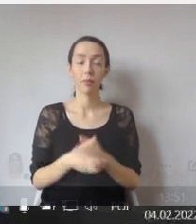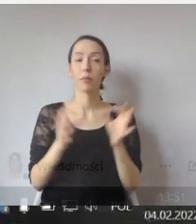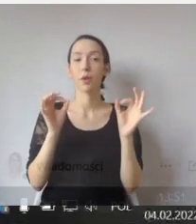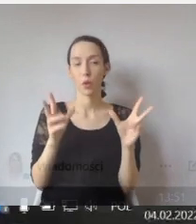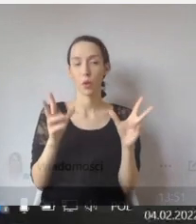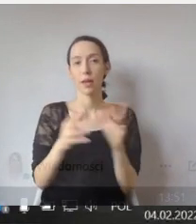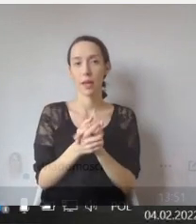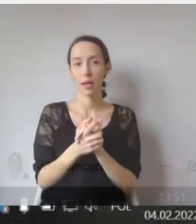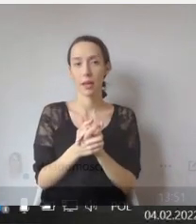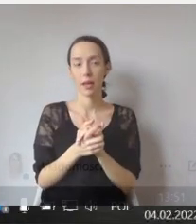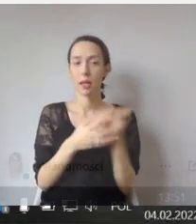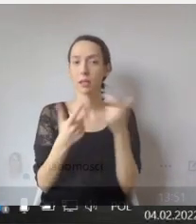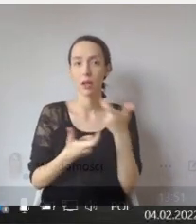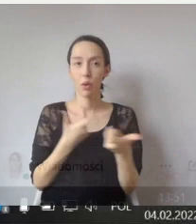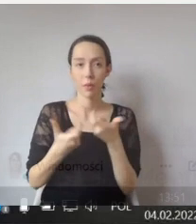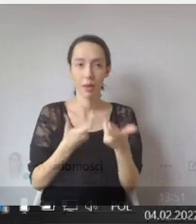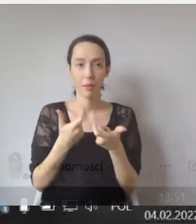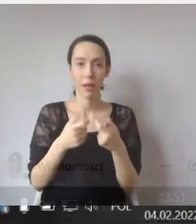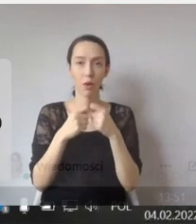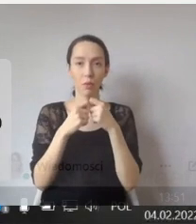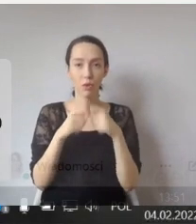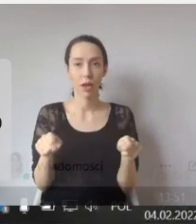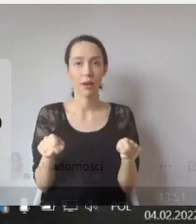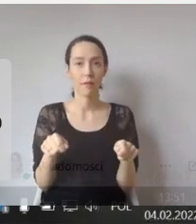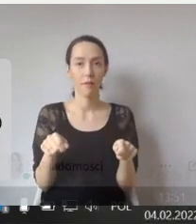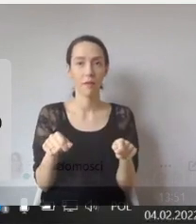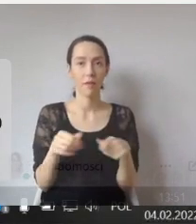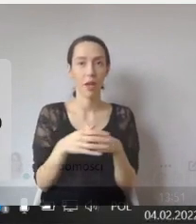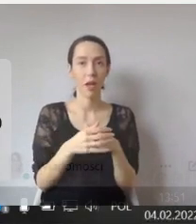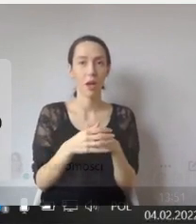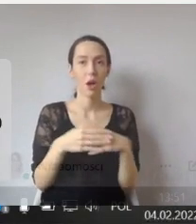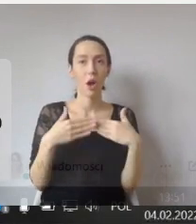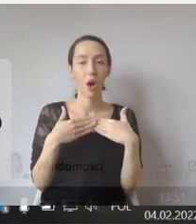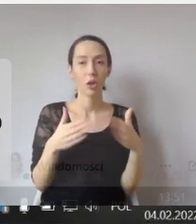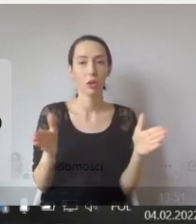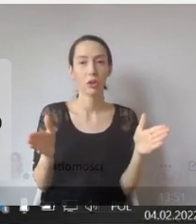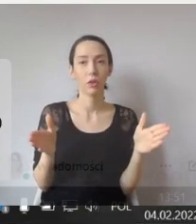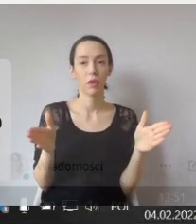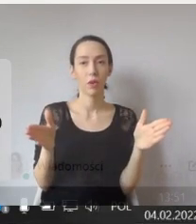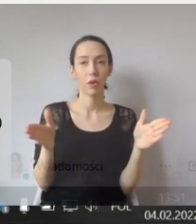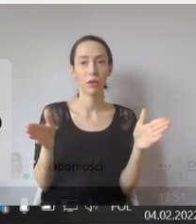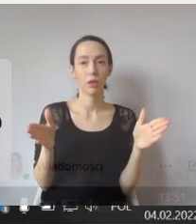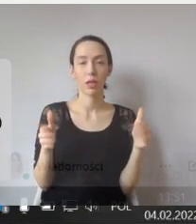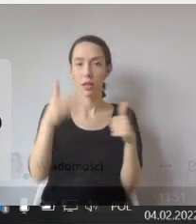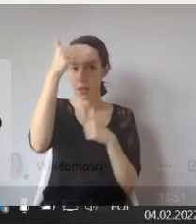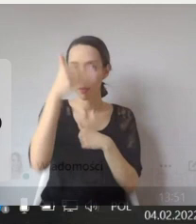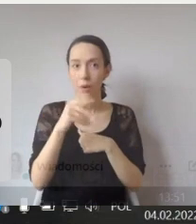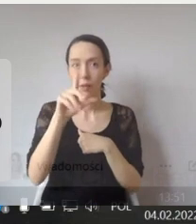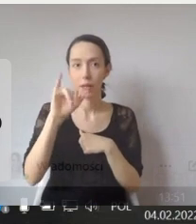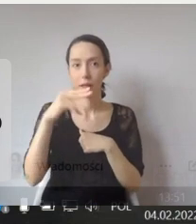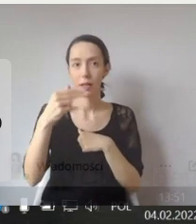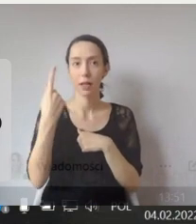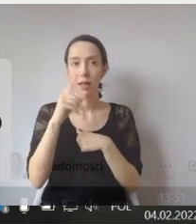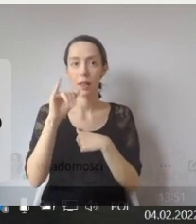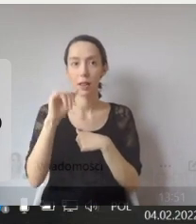Okej. Zrobimy małą przerwę. Ja sobie otworzę też ten profil LinkedInowy w innej przeglądarce, bo widzę, że